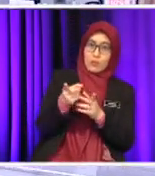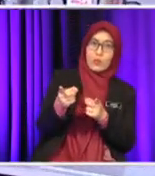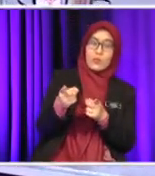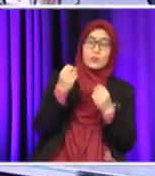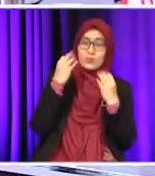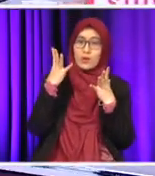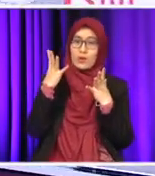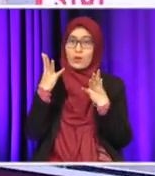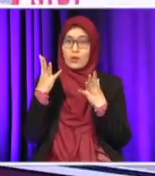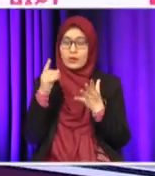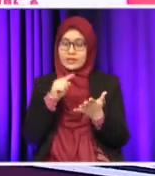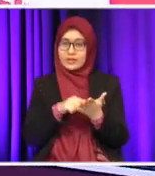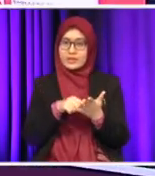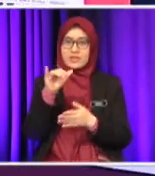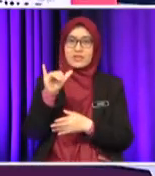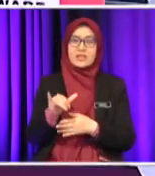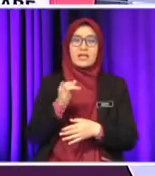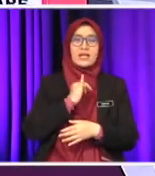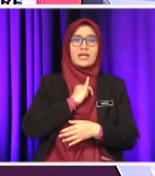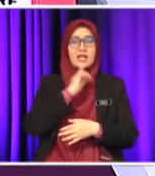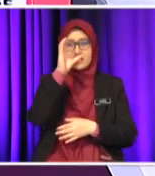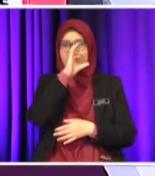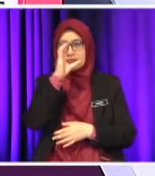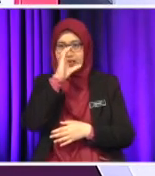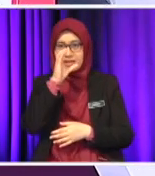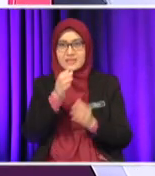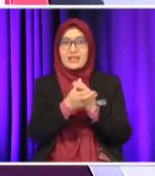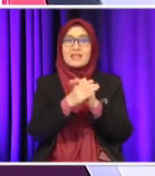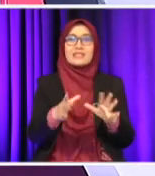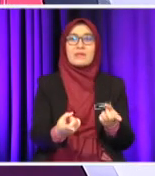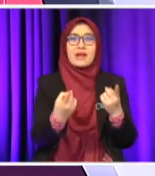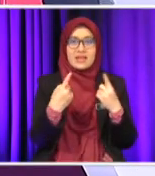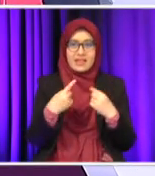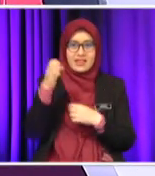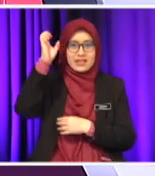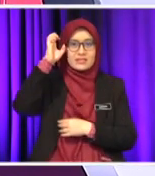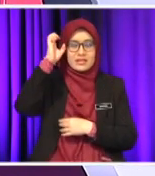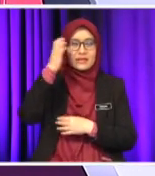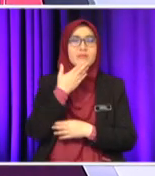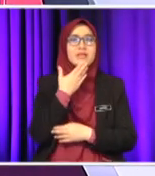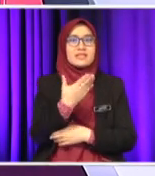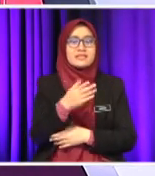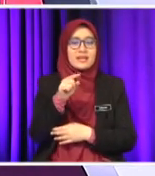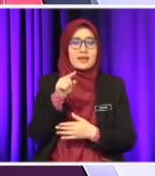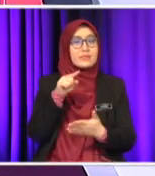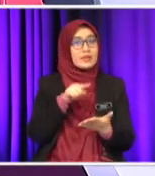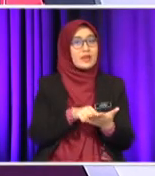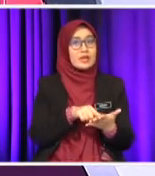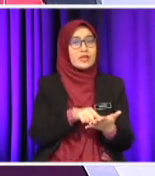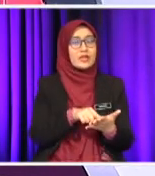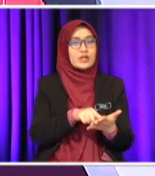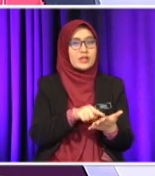ini yang saya cari Terima kasih ini mesin